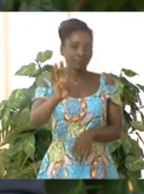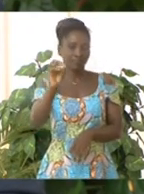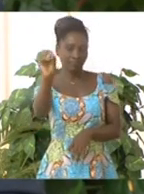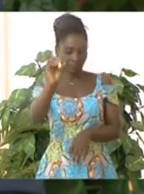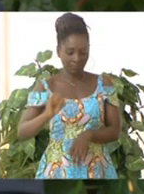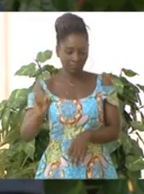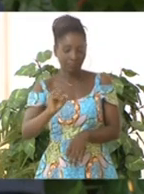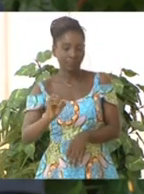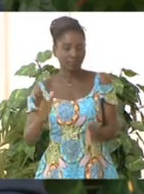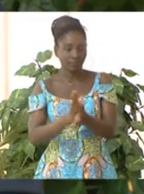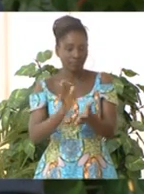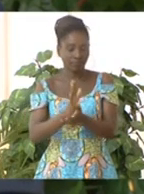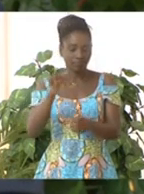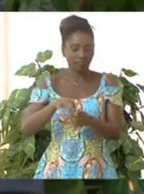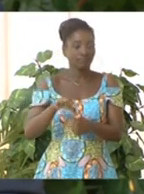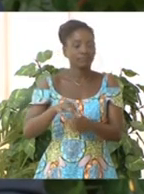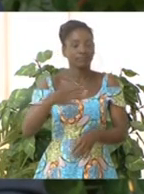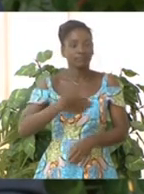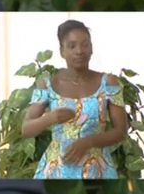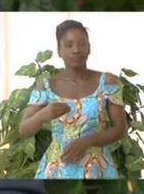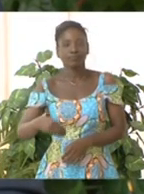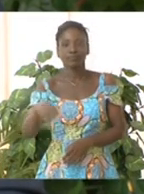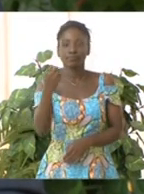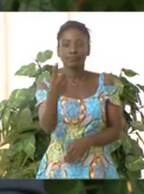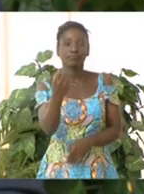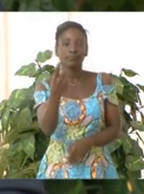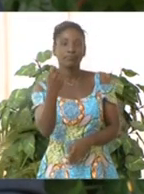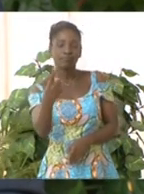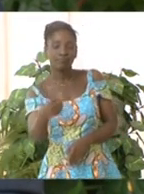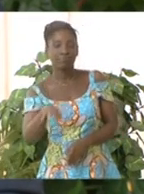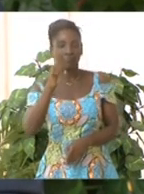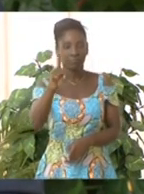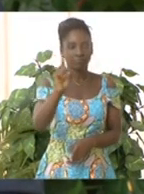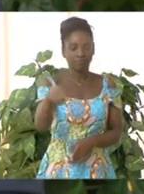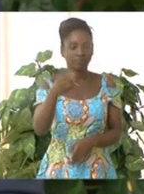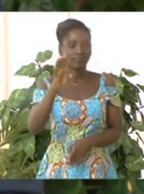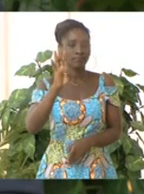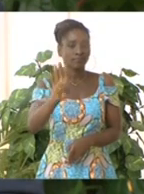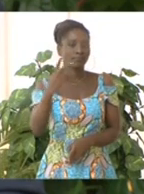Bulletin blanc, 11, soit 1,42%.